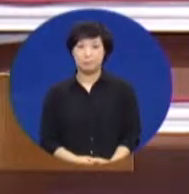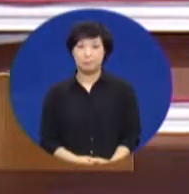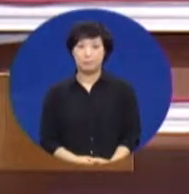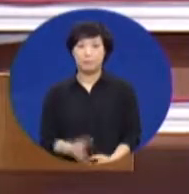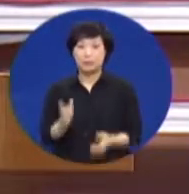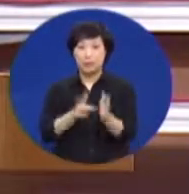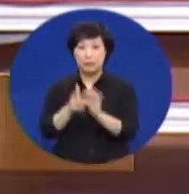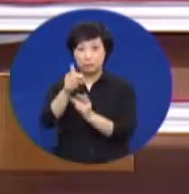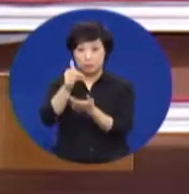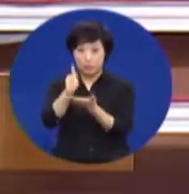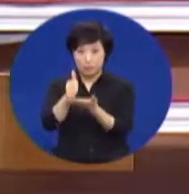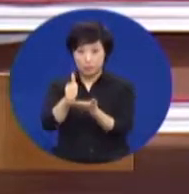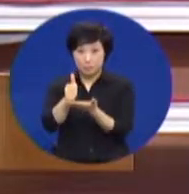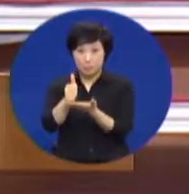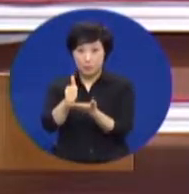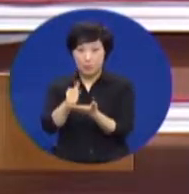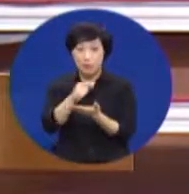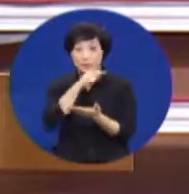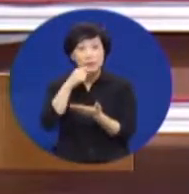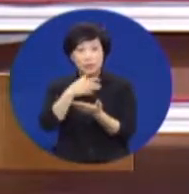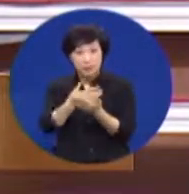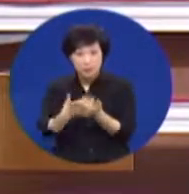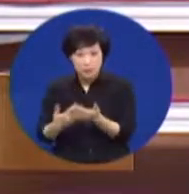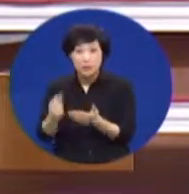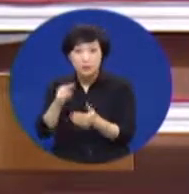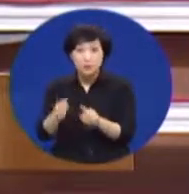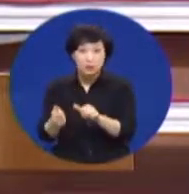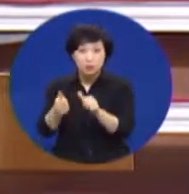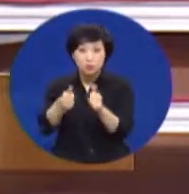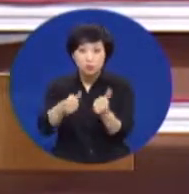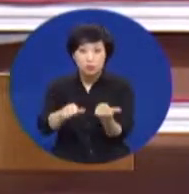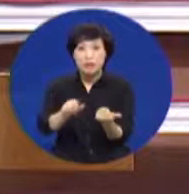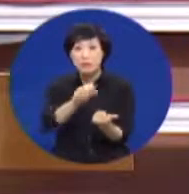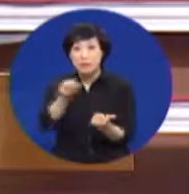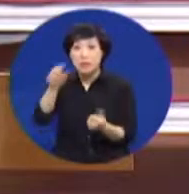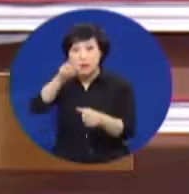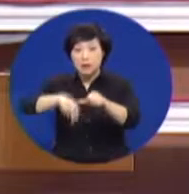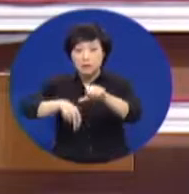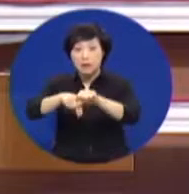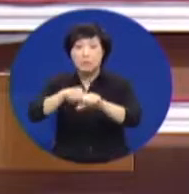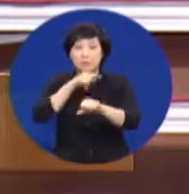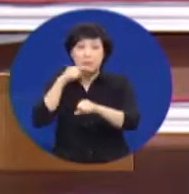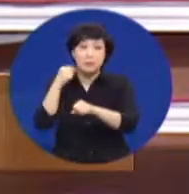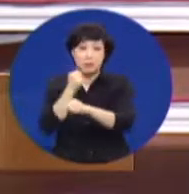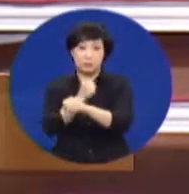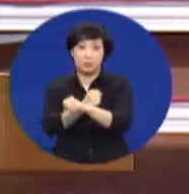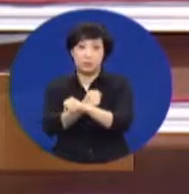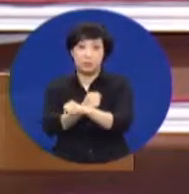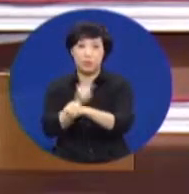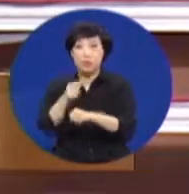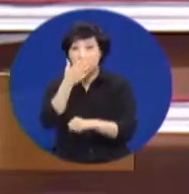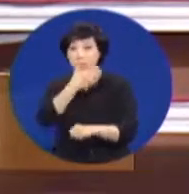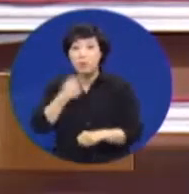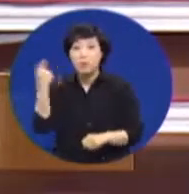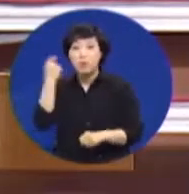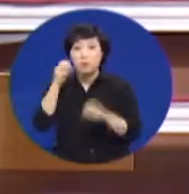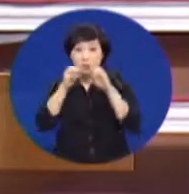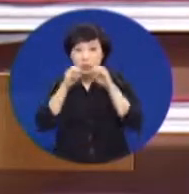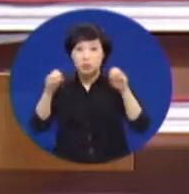그래서 예수님의 흘리신 죽으신 십자가의 피의 공로와 이 복음